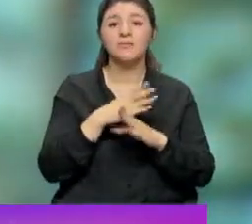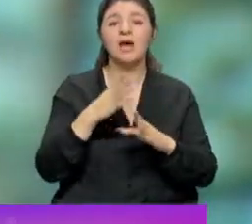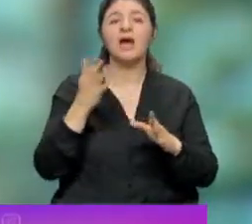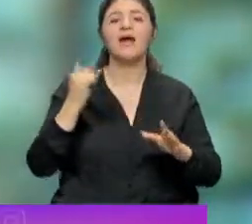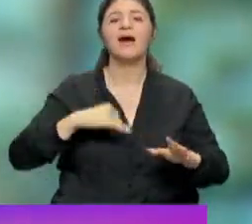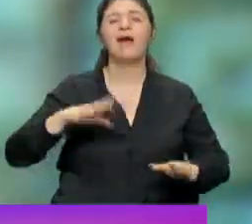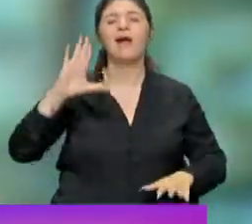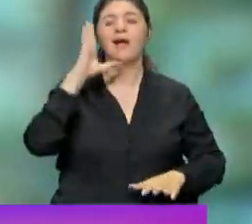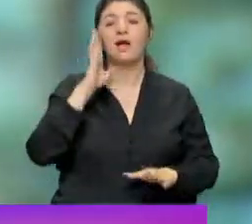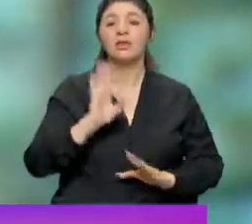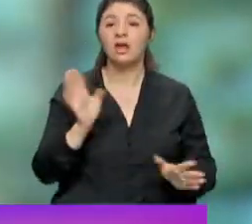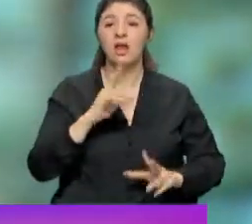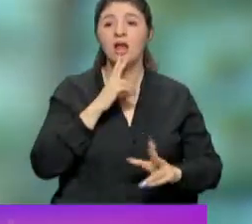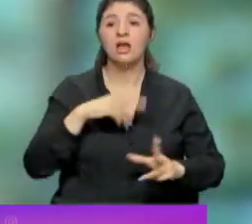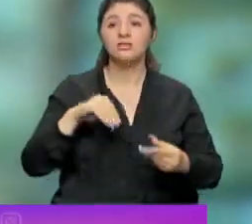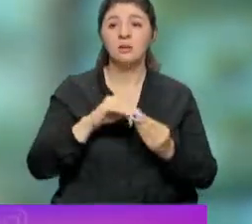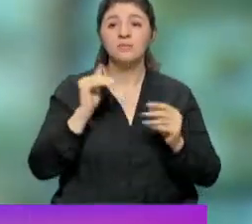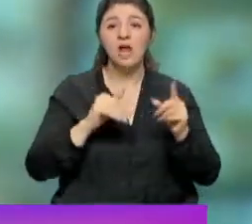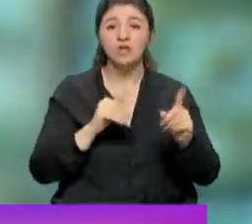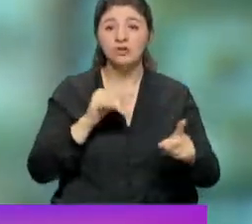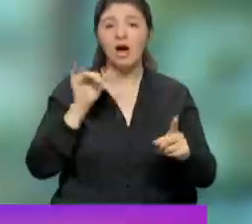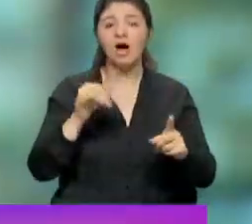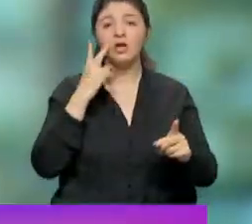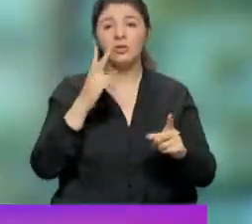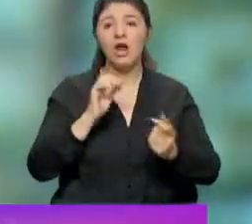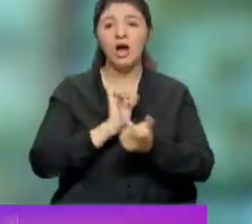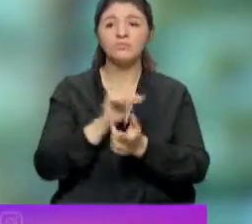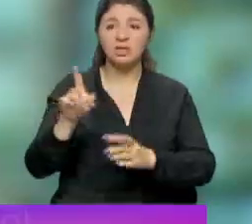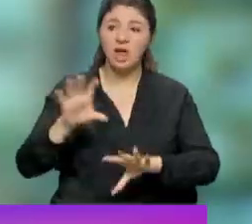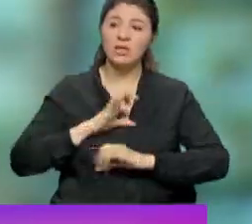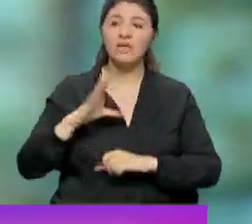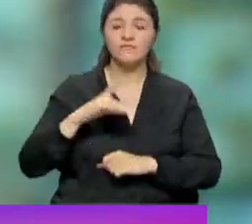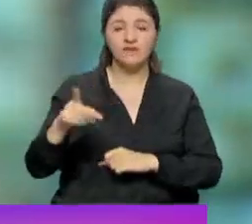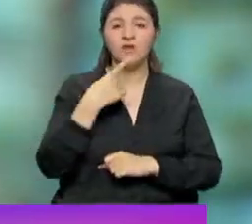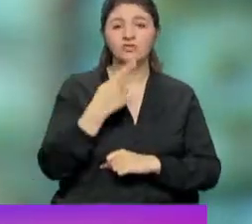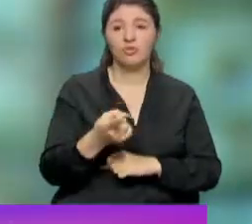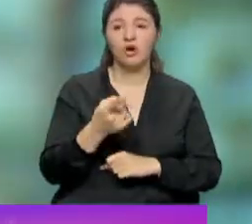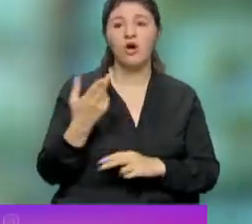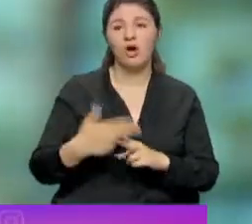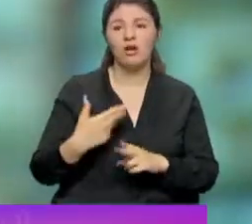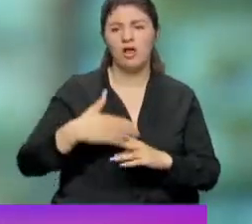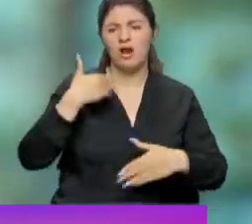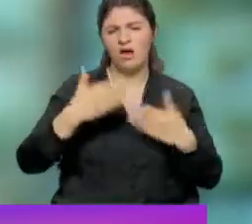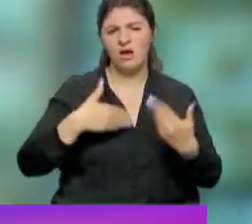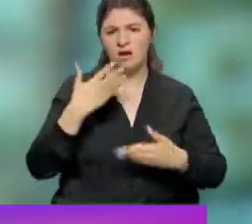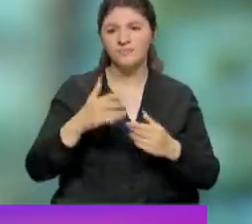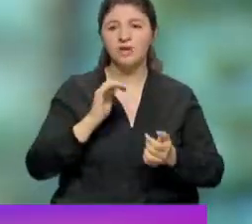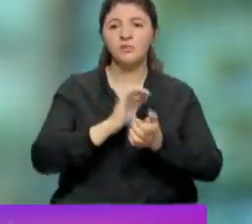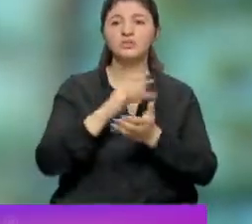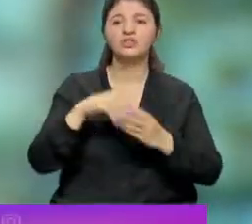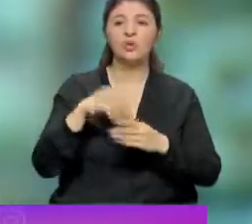elden su gölden değil elektriğe zam geliyorsa Aynı ölçüde mahkumlarda etkileniyor diyor örnekler anlatıyor